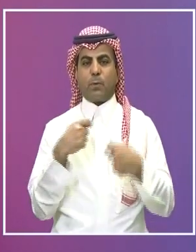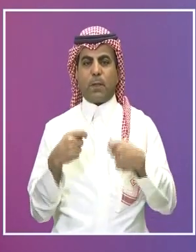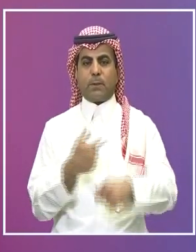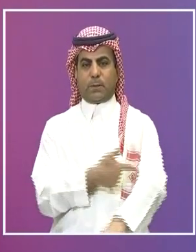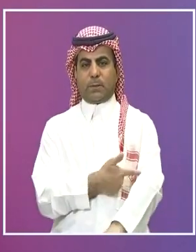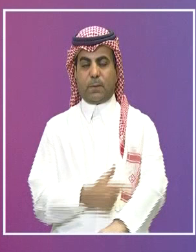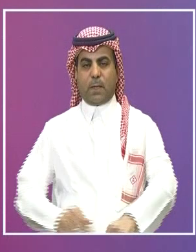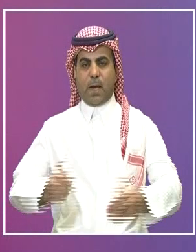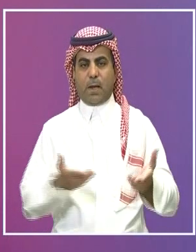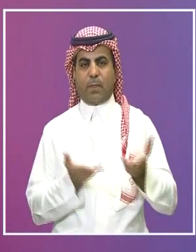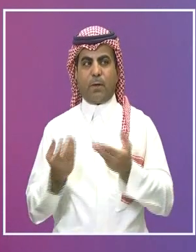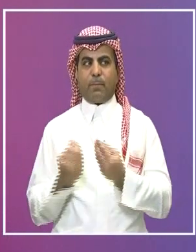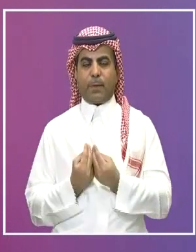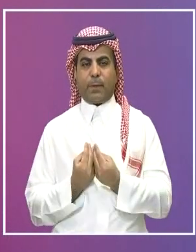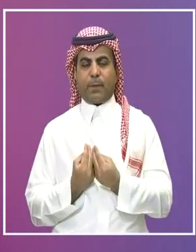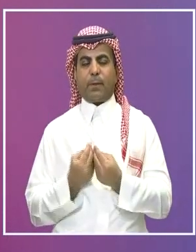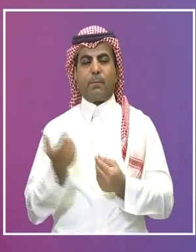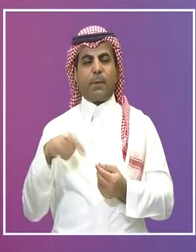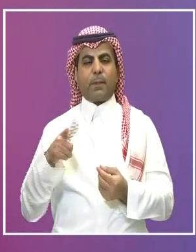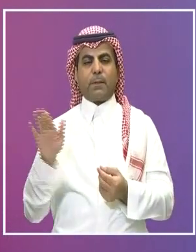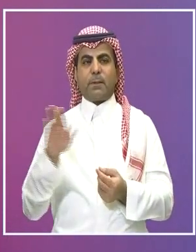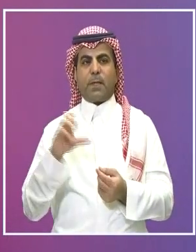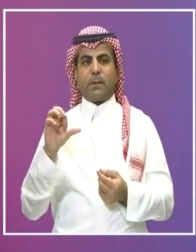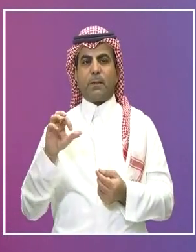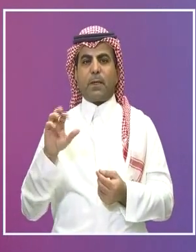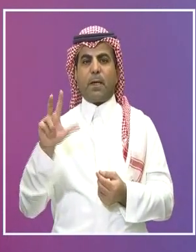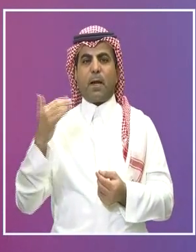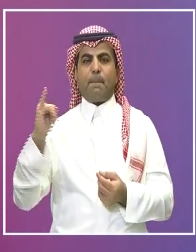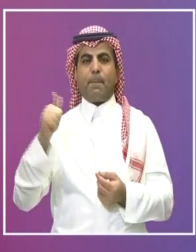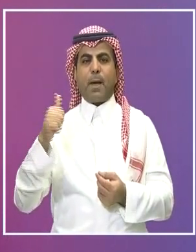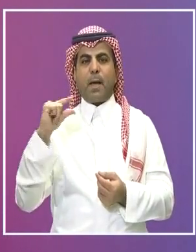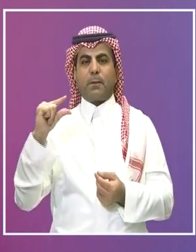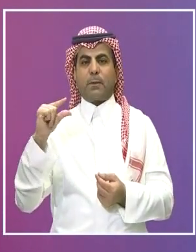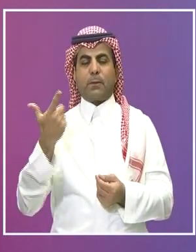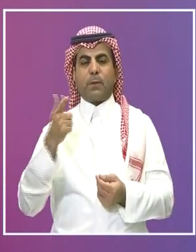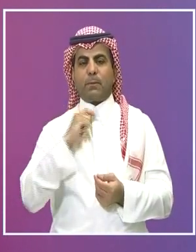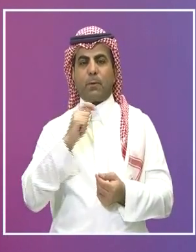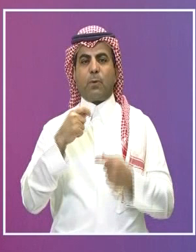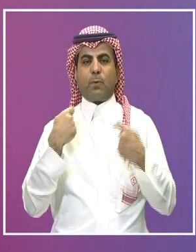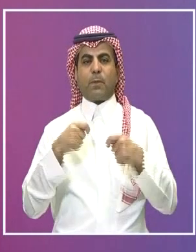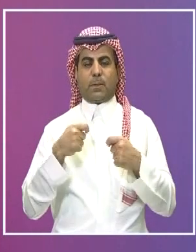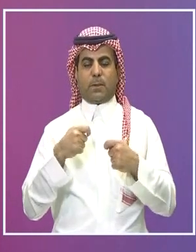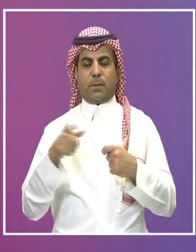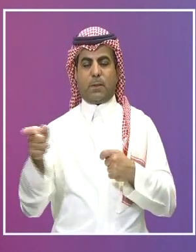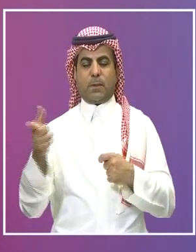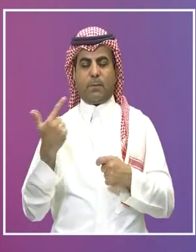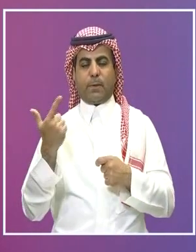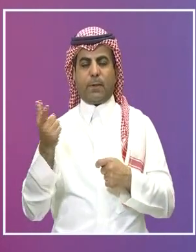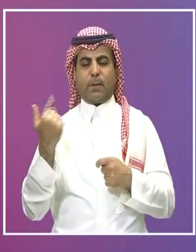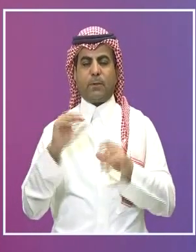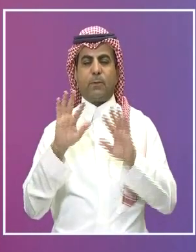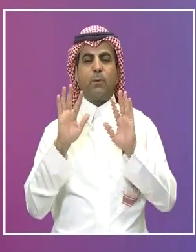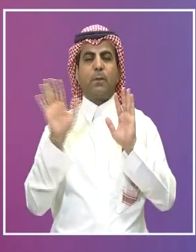الصحة. الآن مشاهدينا يتحدث إليكم الأستاذ سعد الحماد المتحدث الرسمي لوزارة الموارد البشرية والتنمية الاجتماعية،